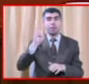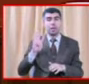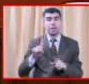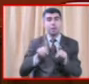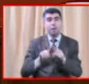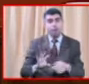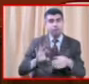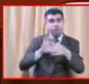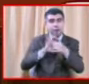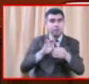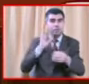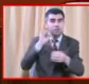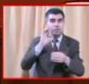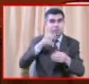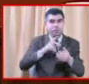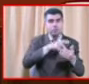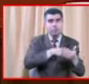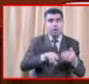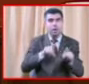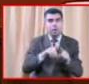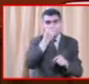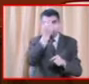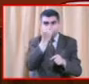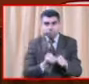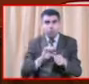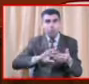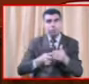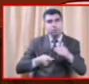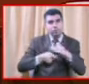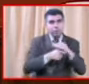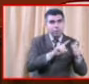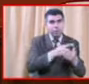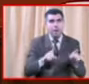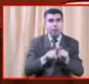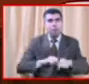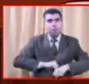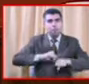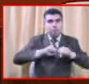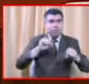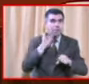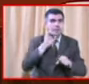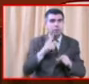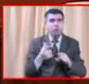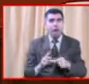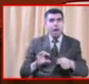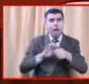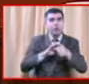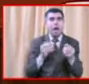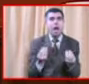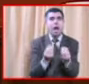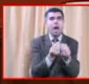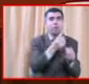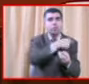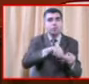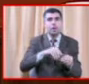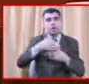التعاون في مجال محاربة الجريمة المنظمة والإرهاب الموقعة ببروكسل في 18 فبراير 2014 بين حكومة